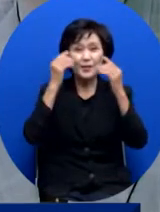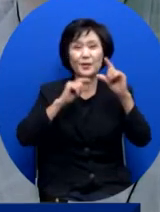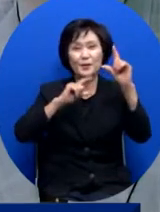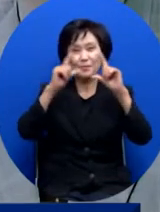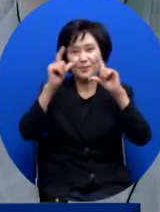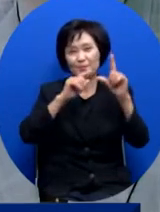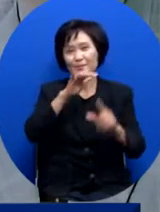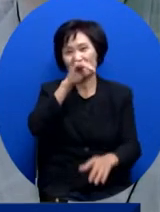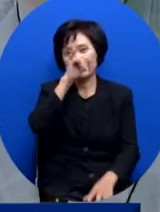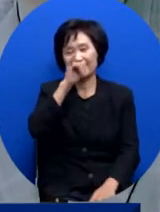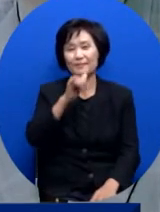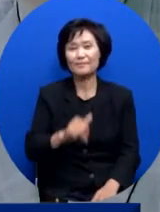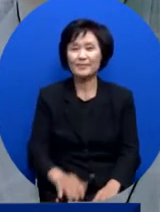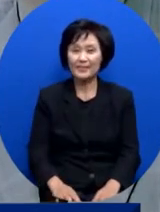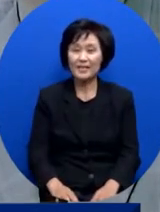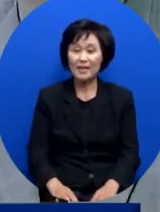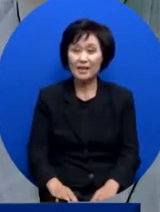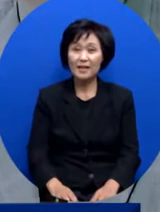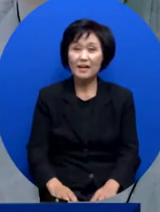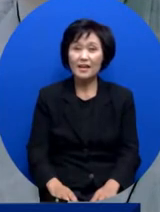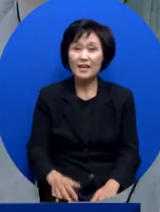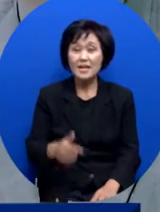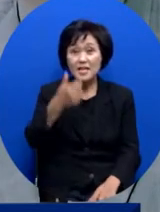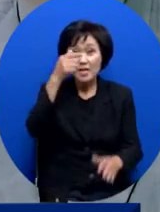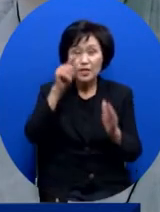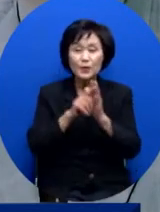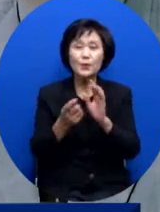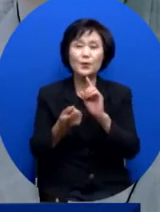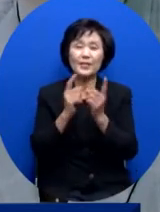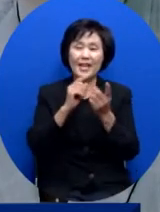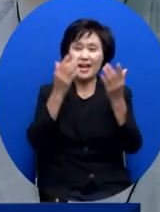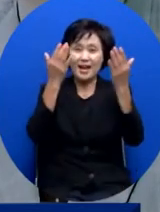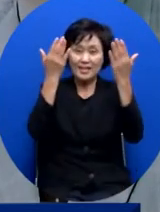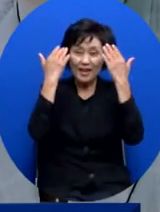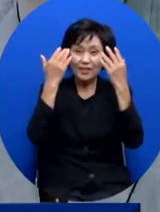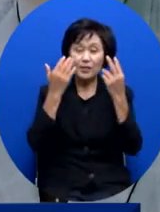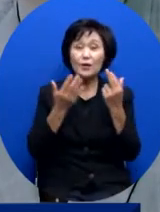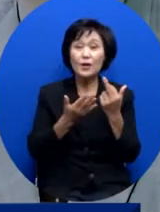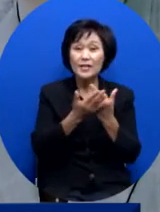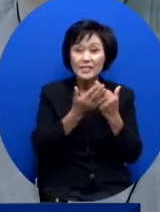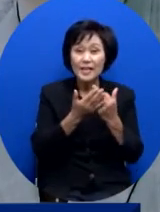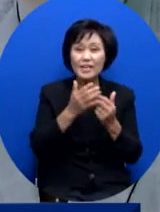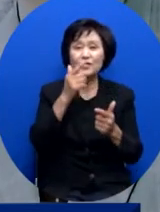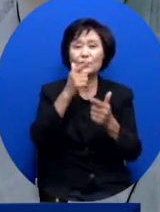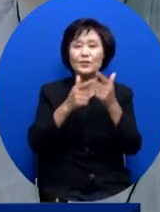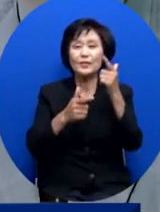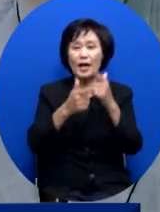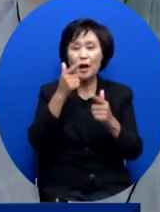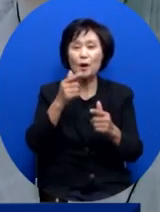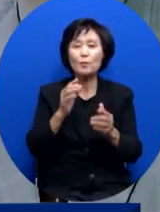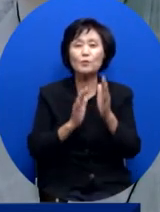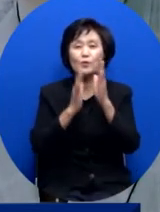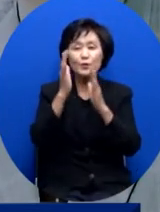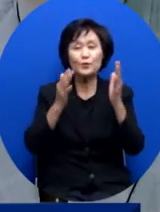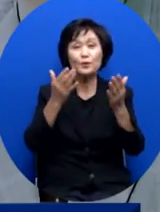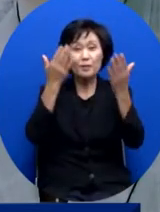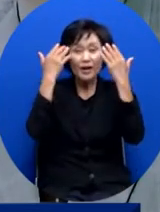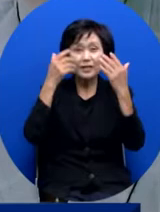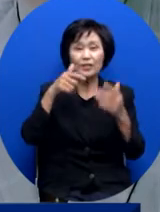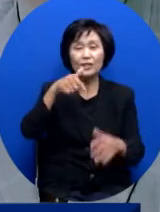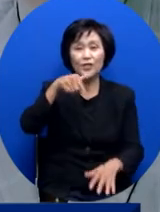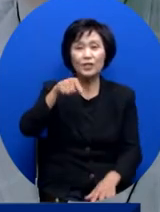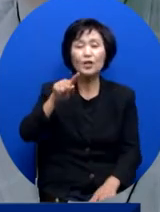주도적인 삶을 형성하도록 지도하는 기독 대안학교 제주 나무와 숲 학교 교장으로 섬기고 계신 권오희